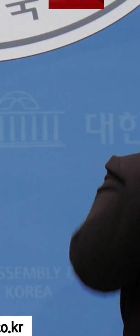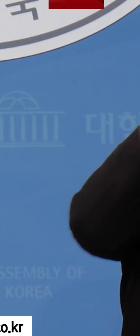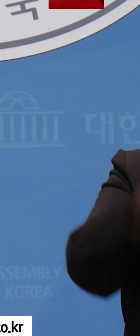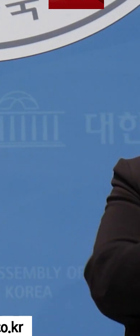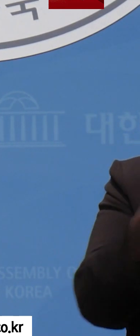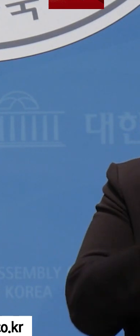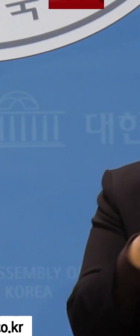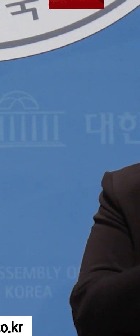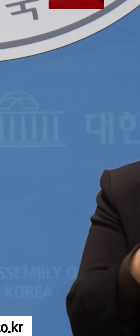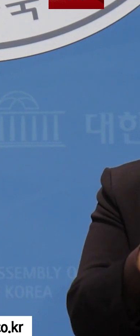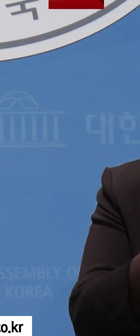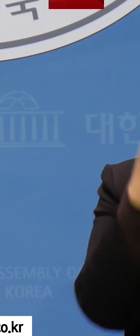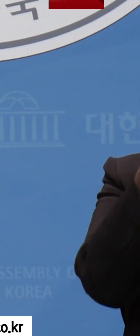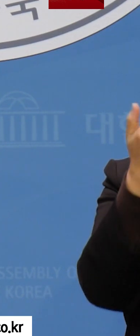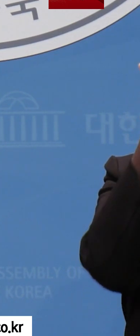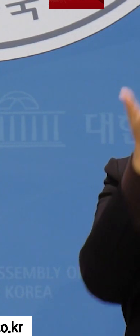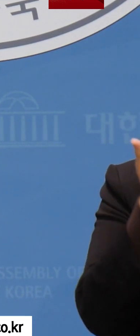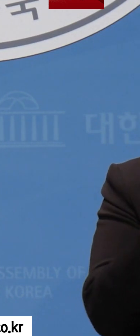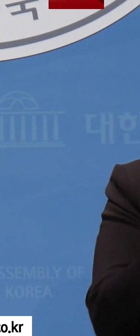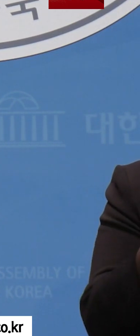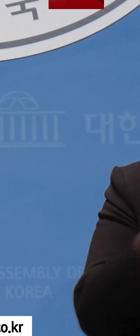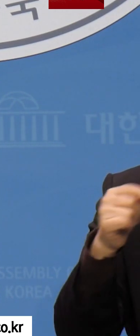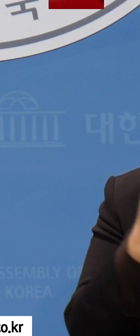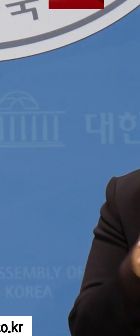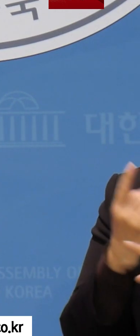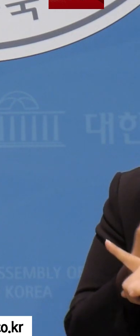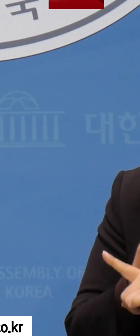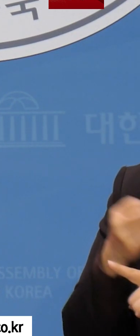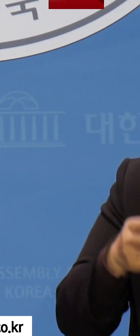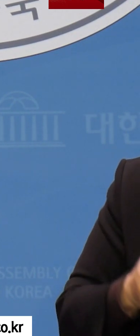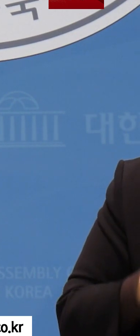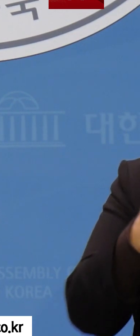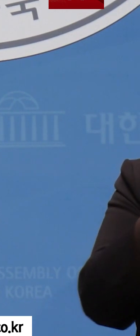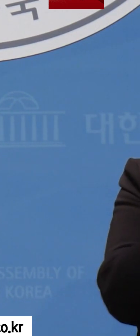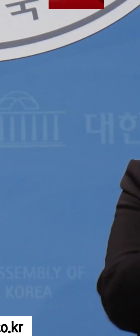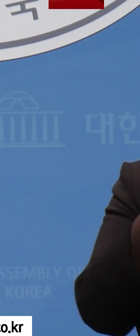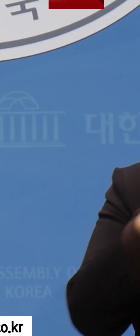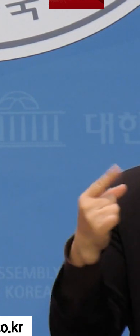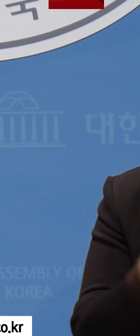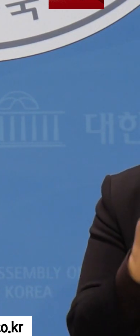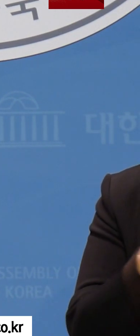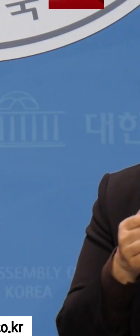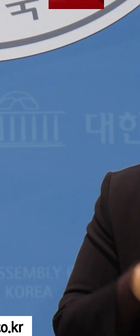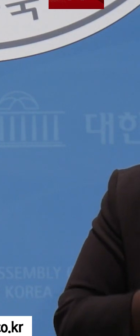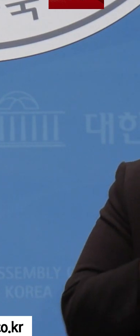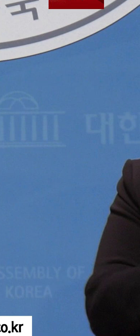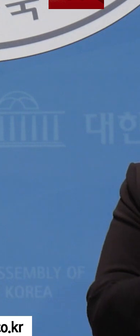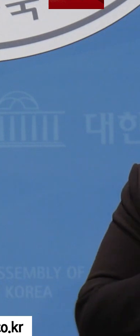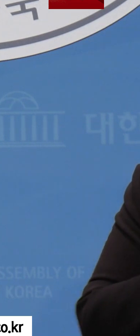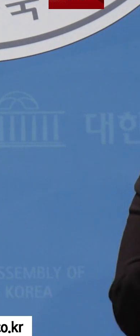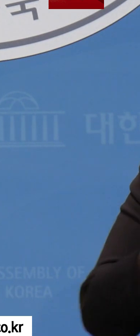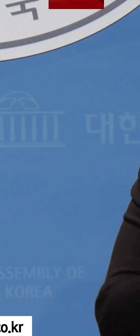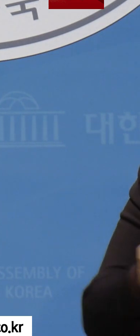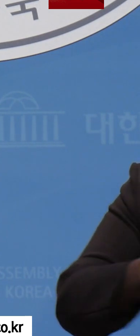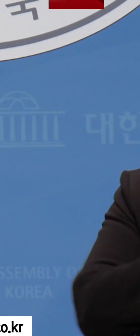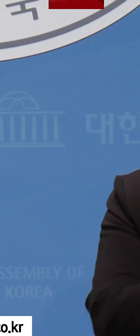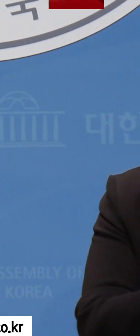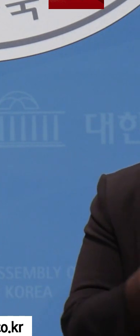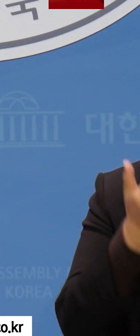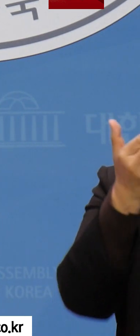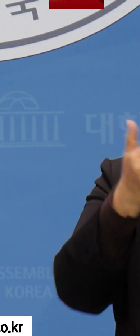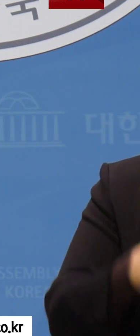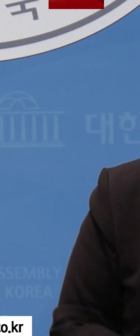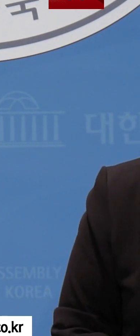담은 국가재정법 일부 개정안과 도로법 일부 개정안을 연내에 통과시키기 위해서 적극 나설